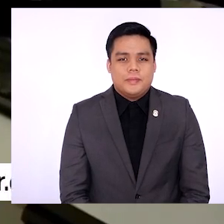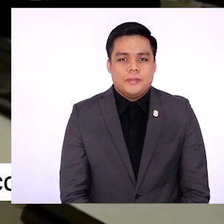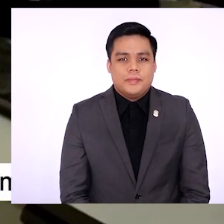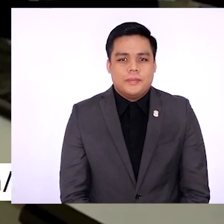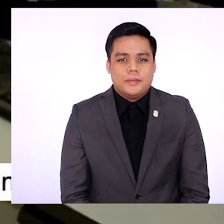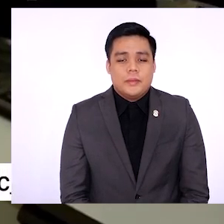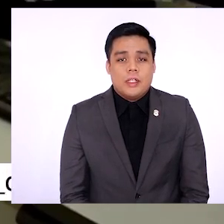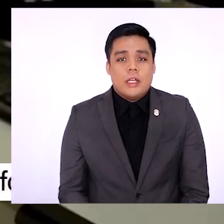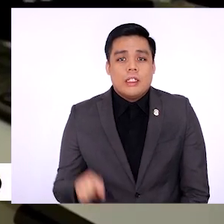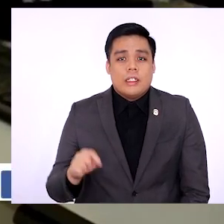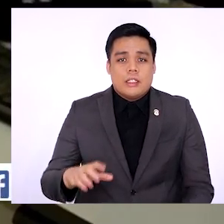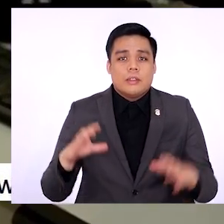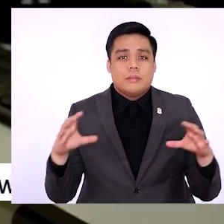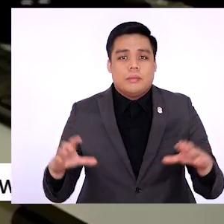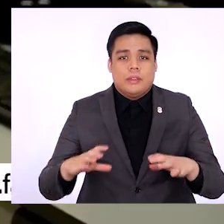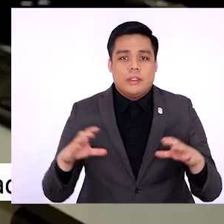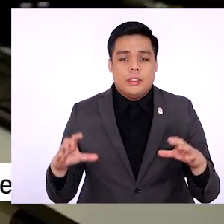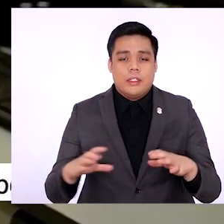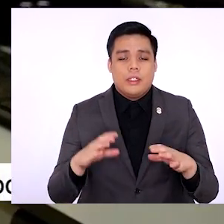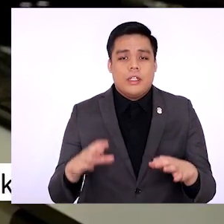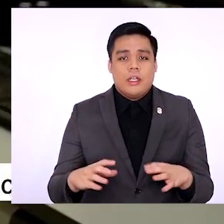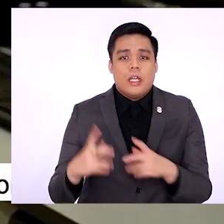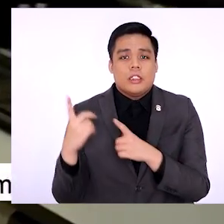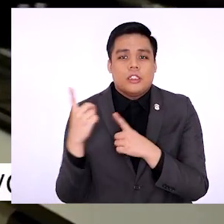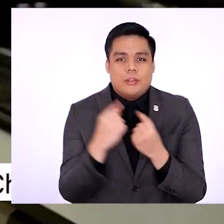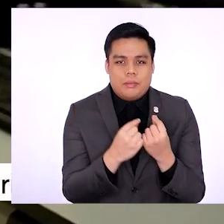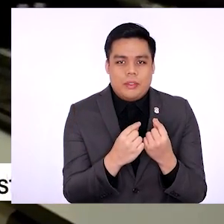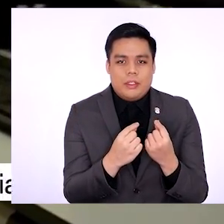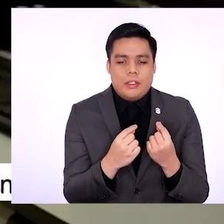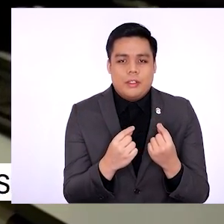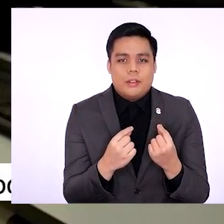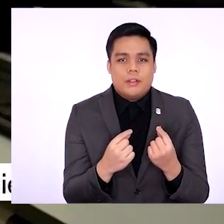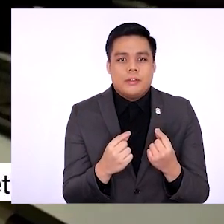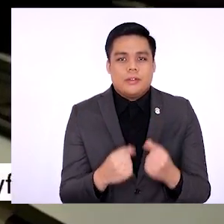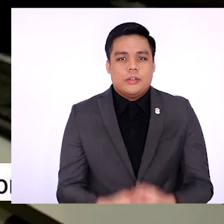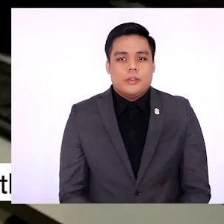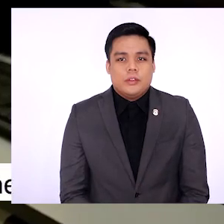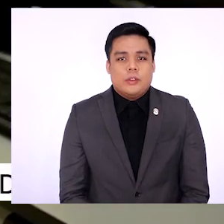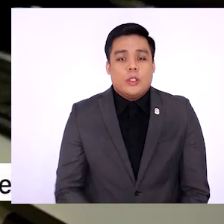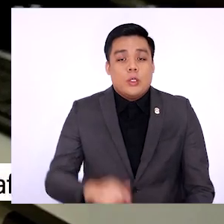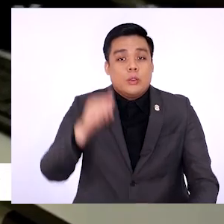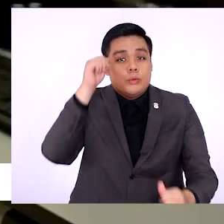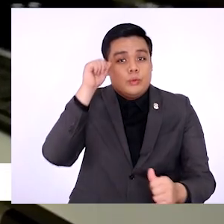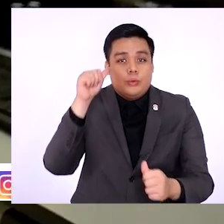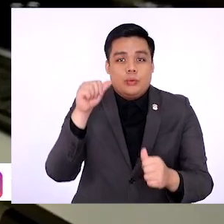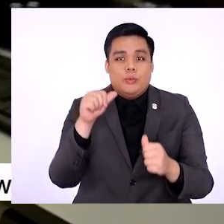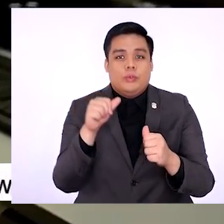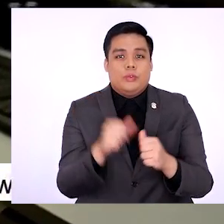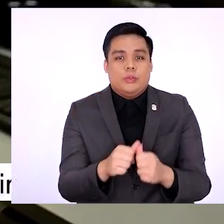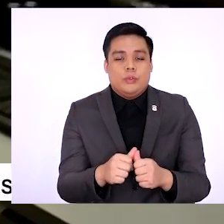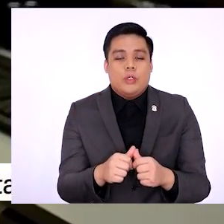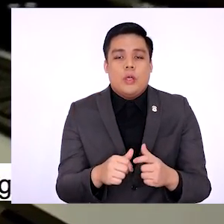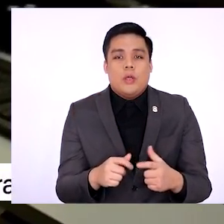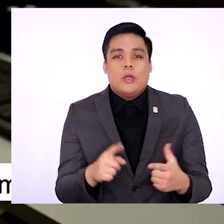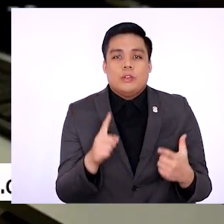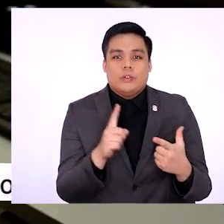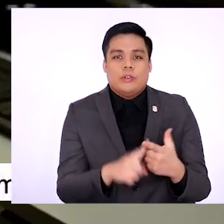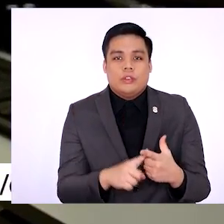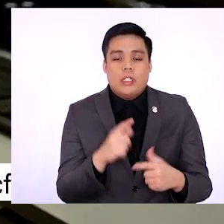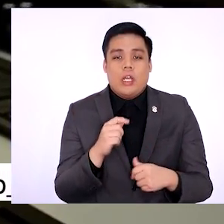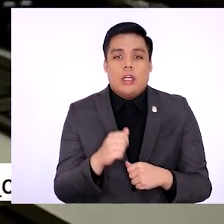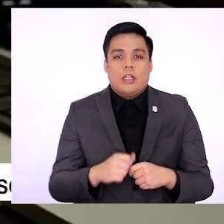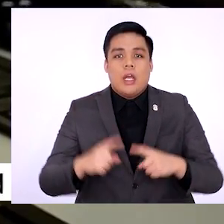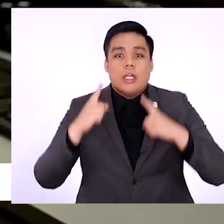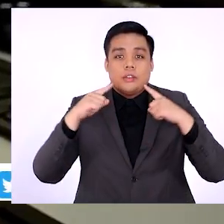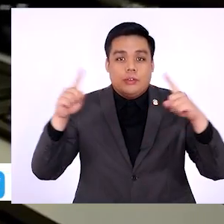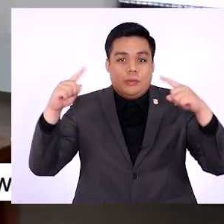Ang aktibidad po ay isa sa mga isinagawang aktibidad bilang paggunita sa ikalawang anibersaryo ng